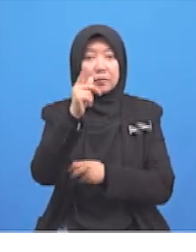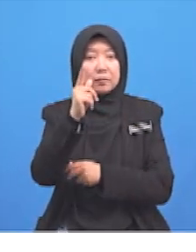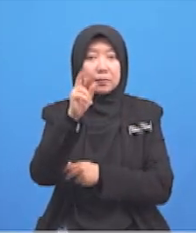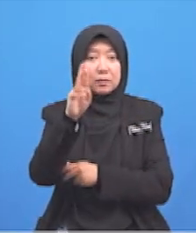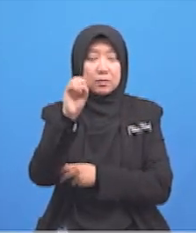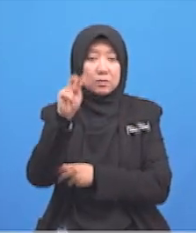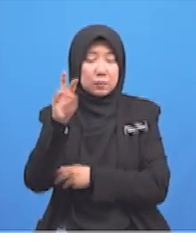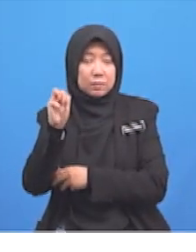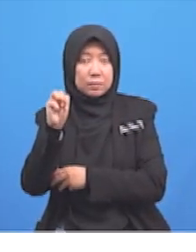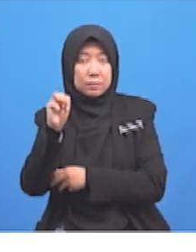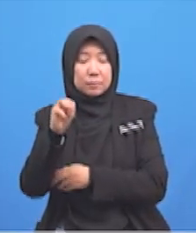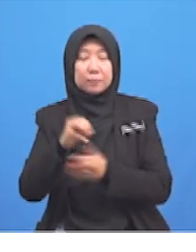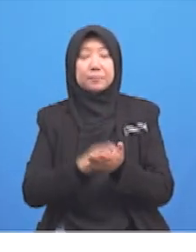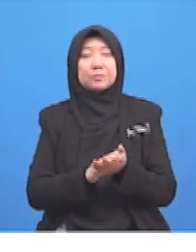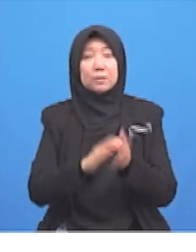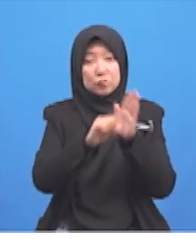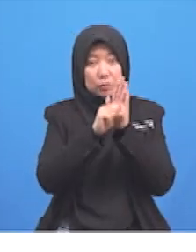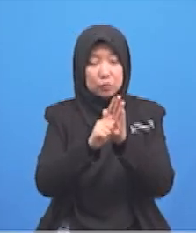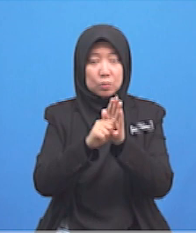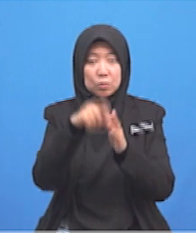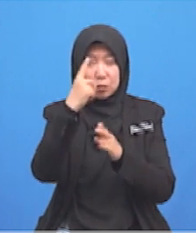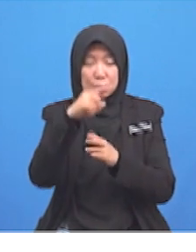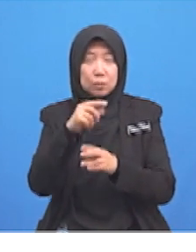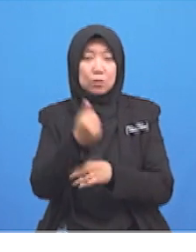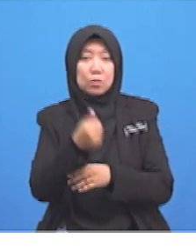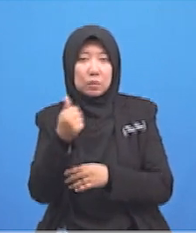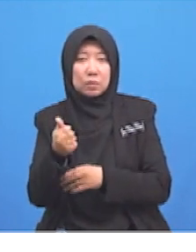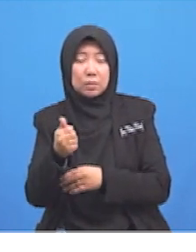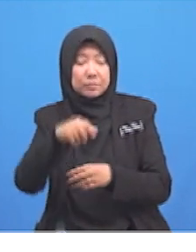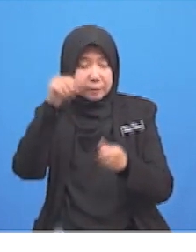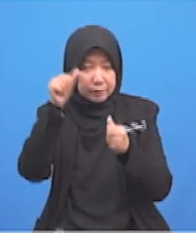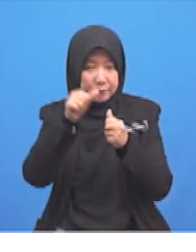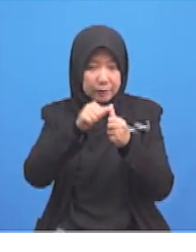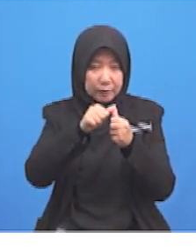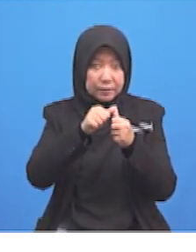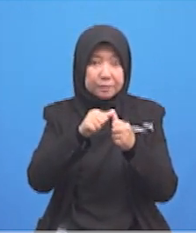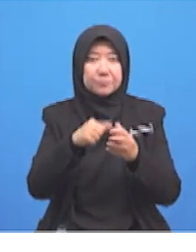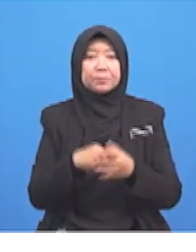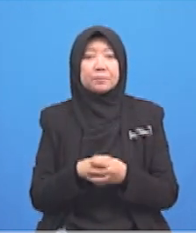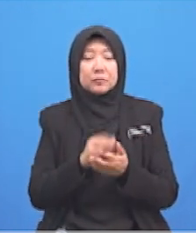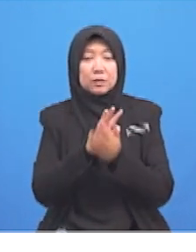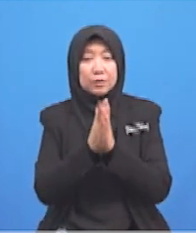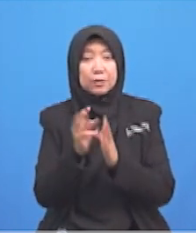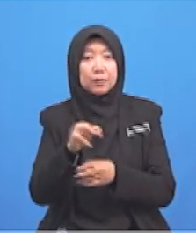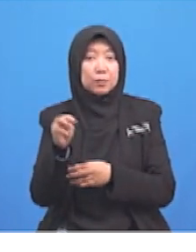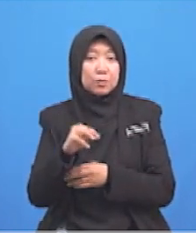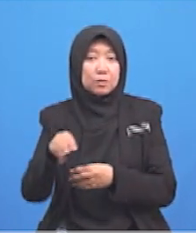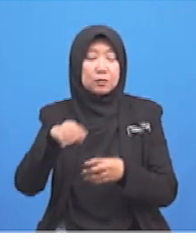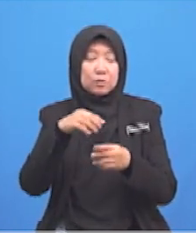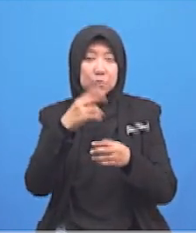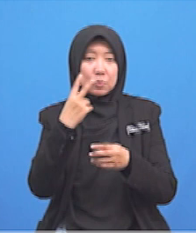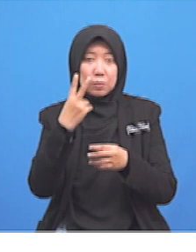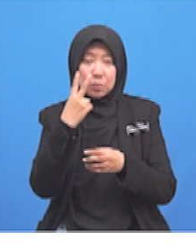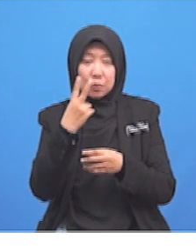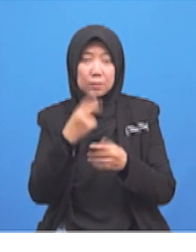menggunakan ikon atau simbol sebagai alat rangsangan untuk mengingat fakta. Jadi murid-murid, sila arahkan